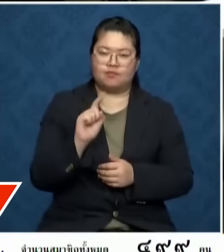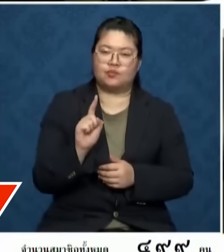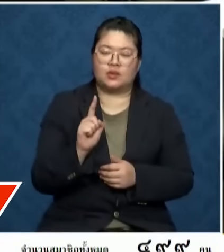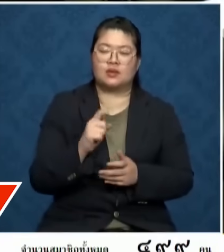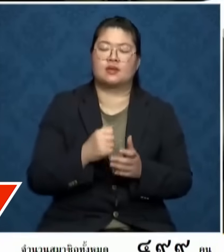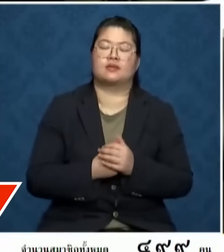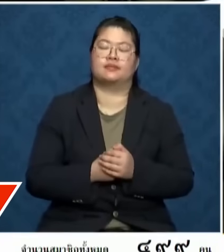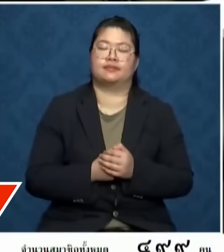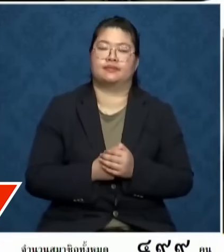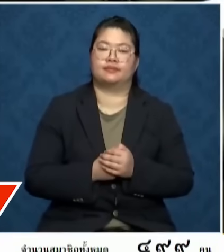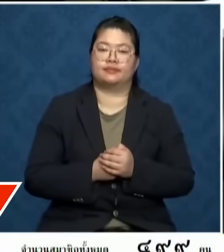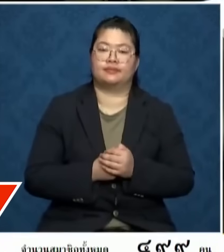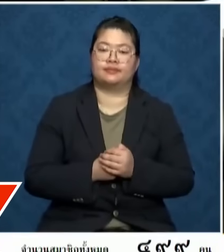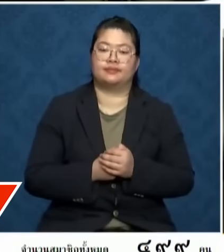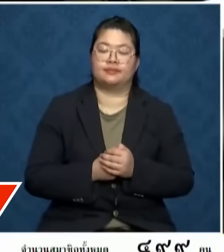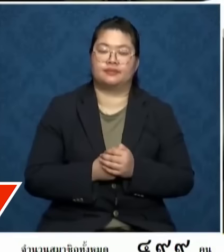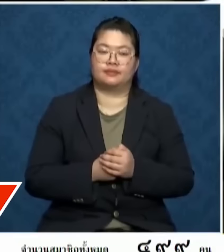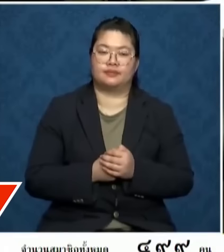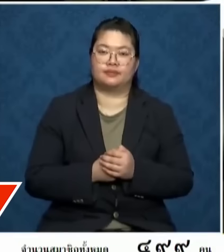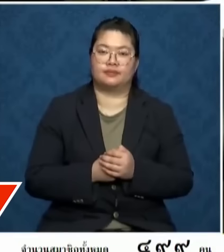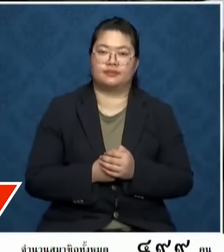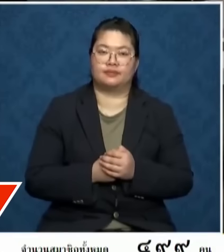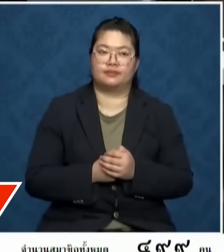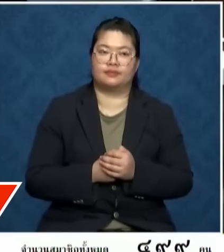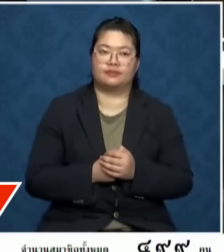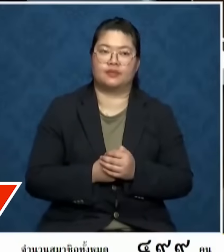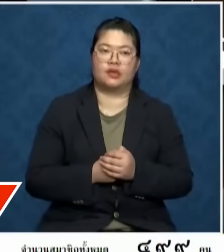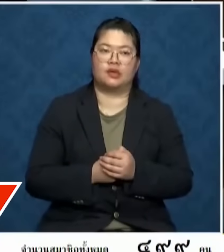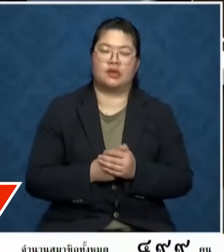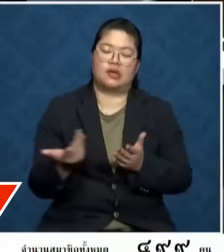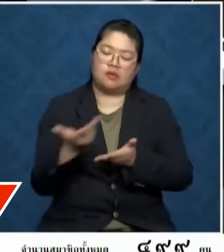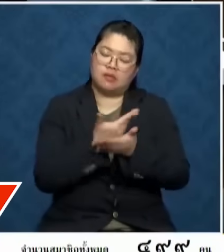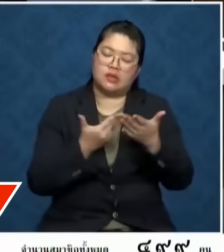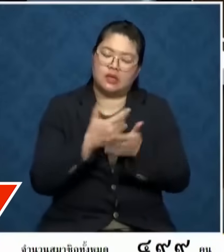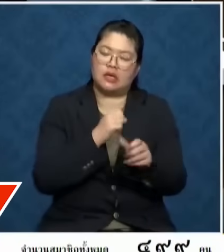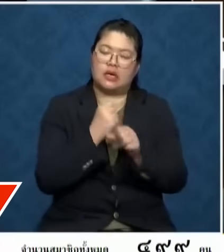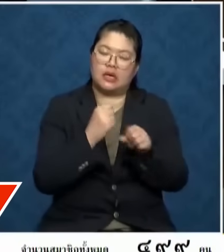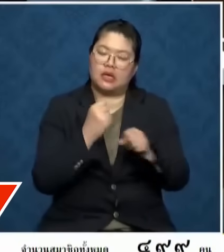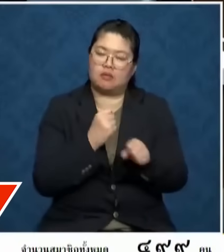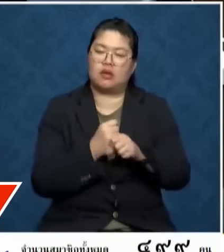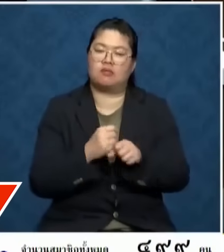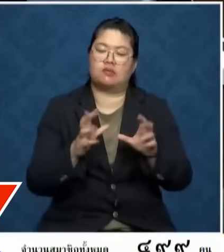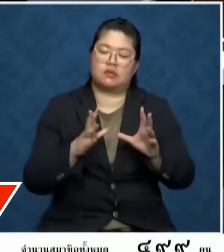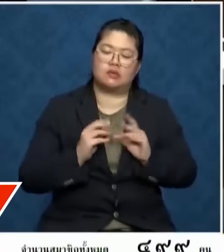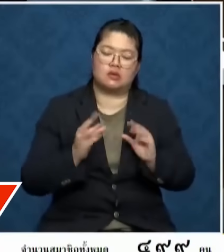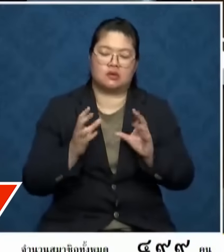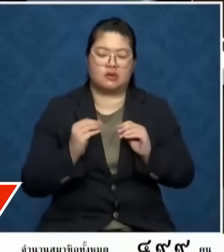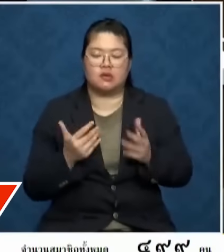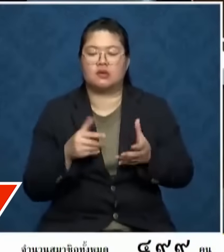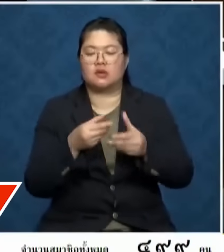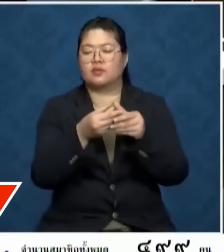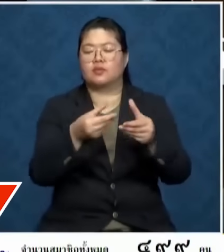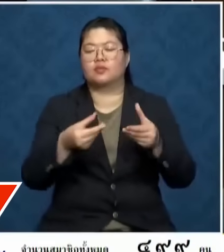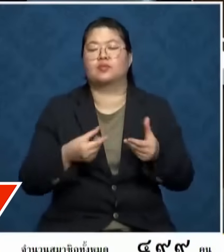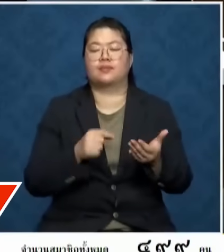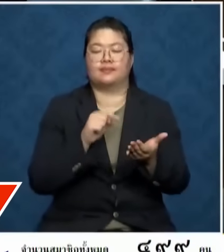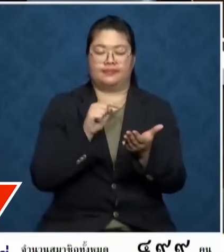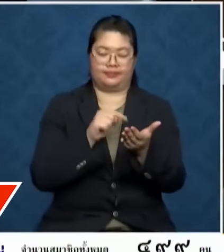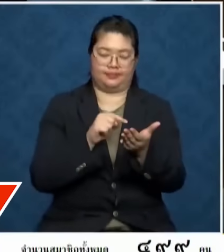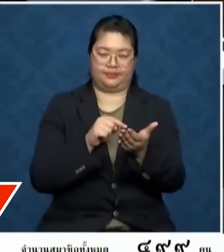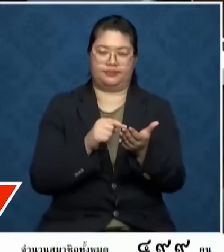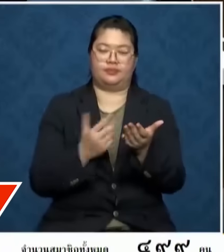เกิดขึ้นนะครับเพื่อเพื่อที่จะประกอบหลักการในการที่จะให้ความเห็นชอบในการการรับหลักการของร่างพระ